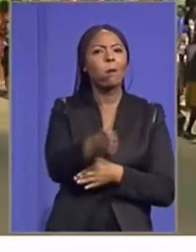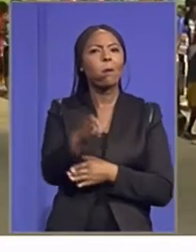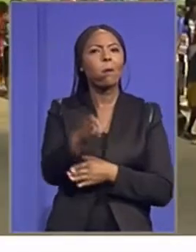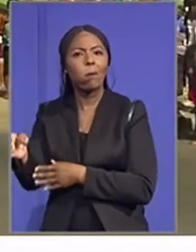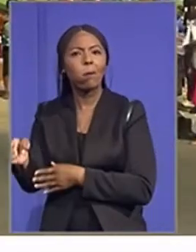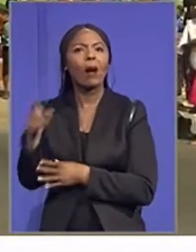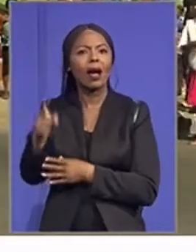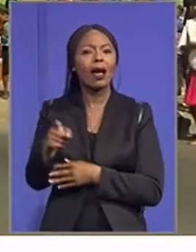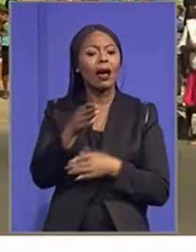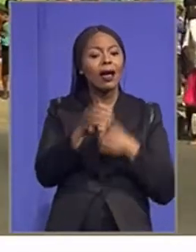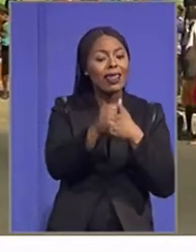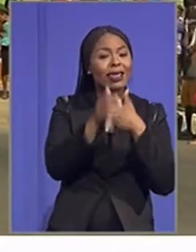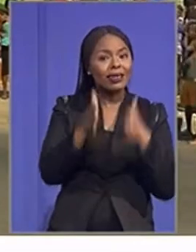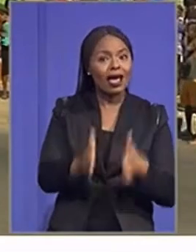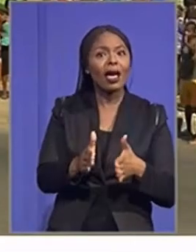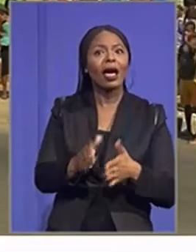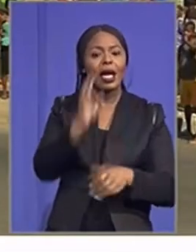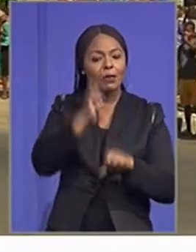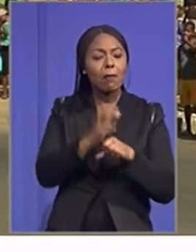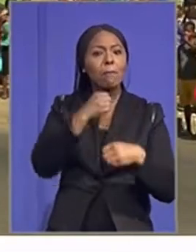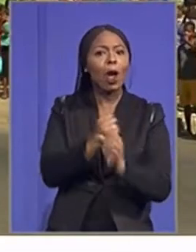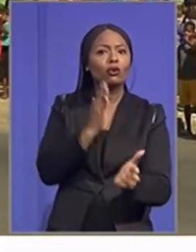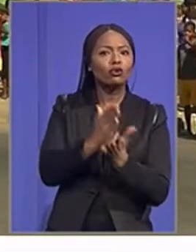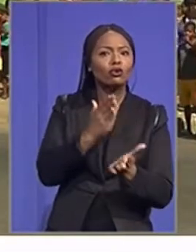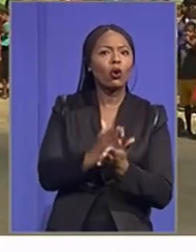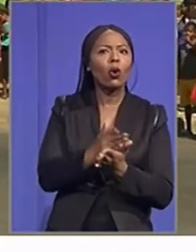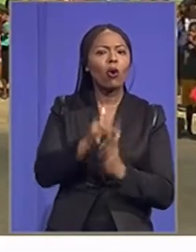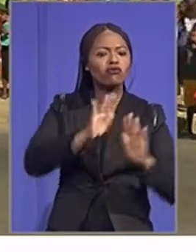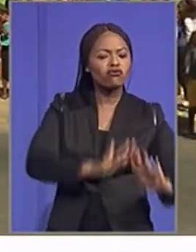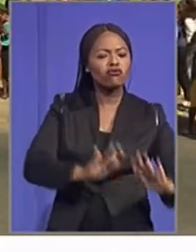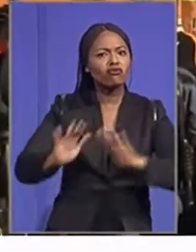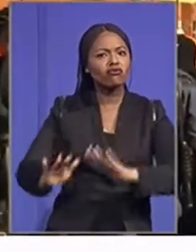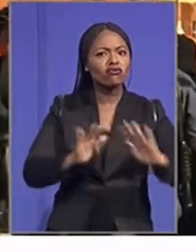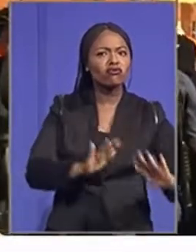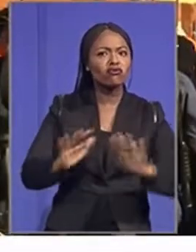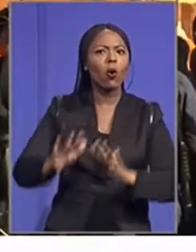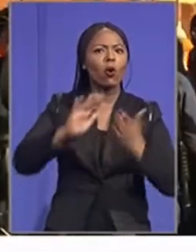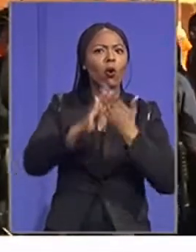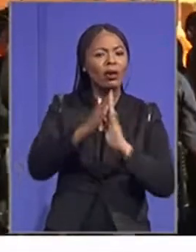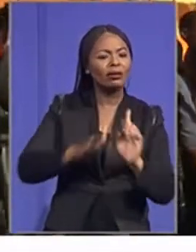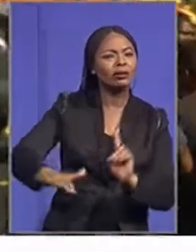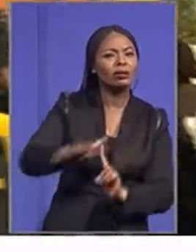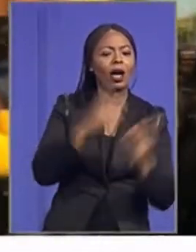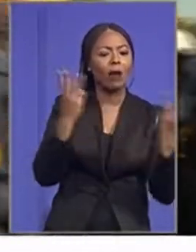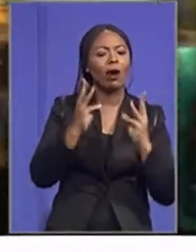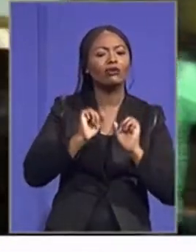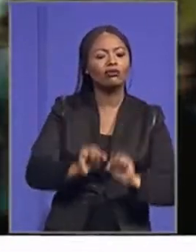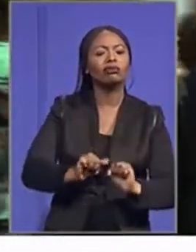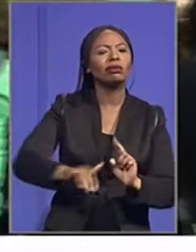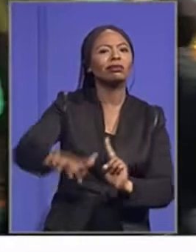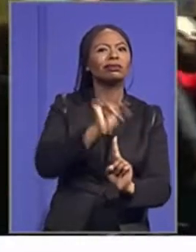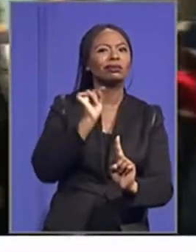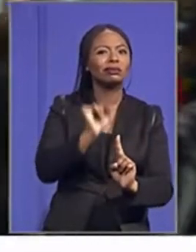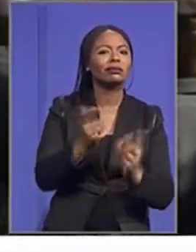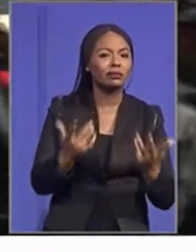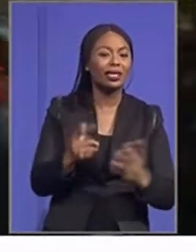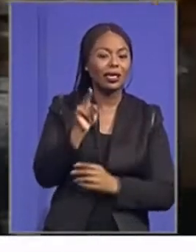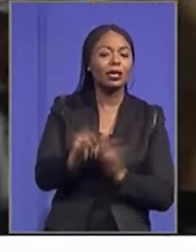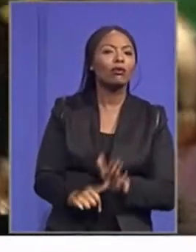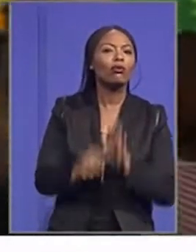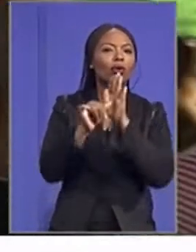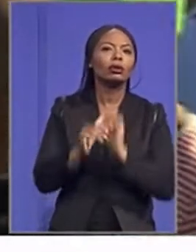hore ba ikemiseditse hore maemo a isiwe ko tlase. Se botlhokwa ke ho isa maemo ko tlase mo ka ho ya ka seemo se